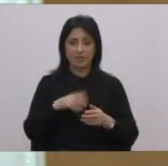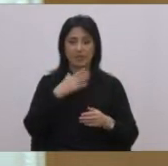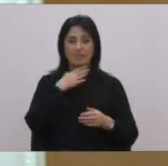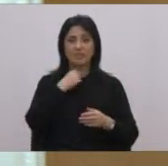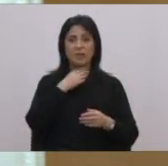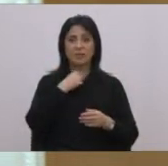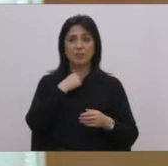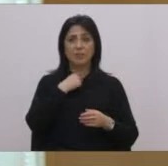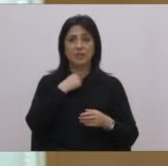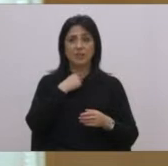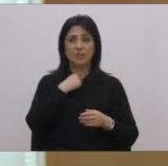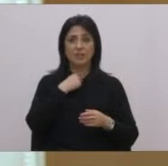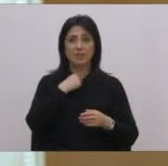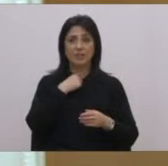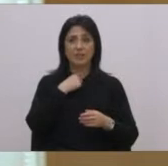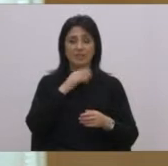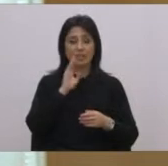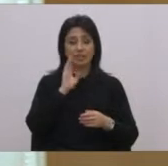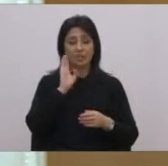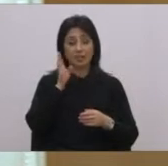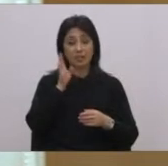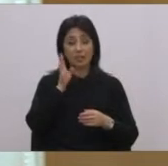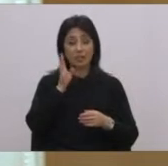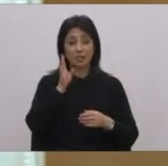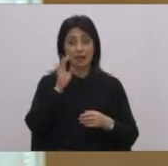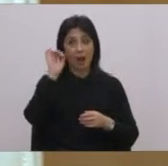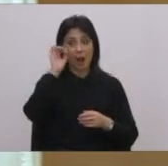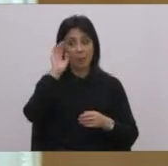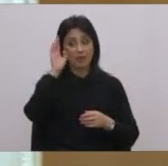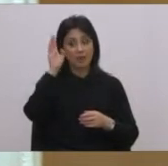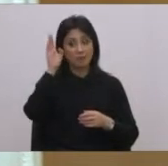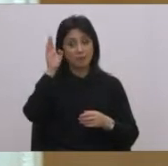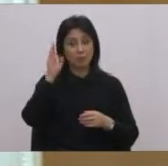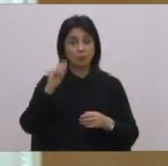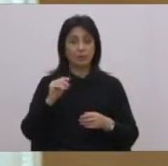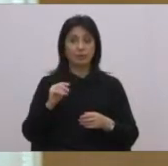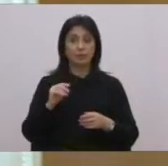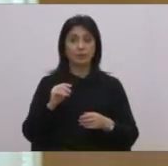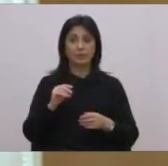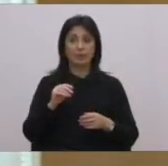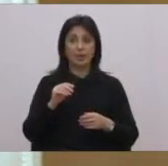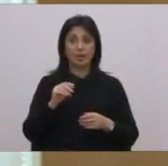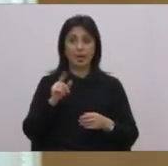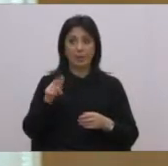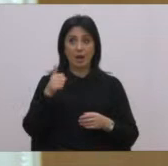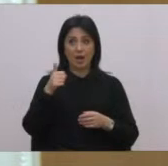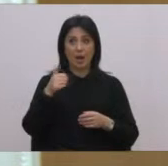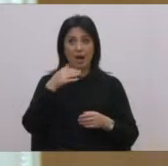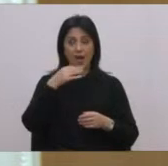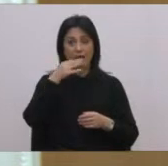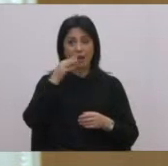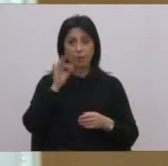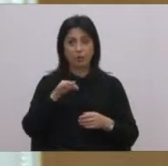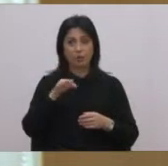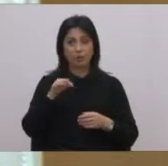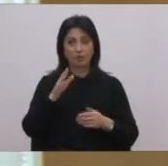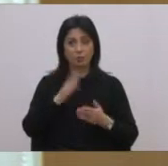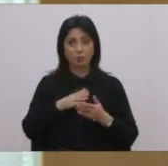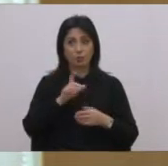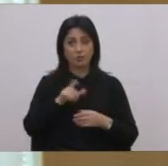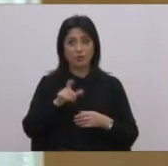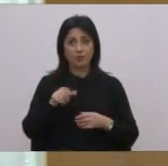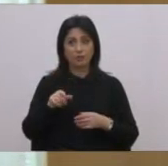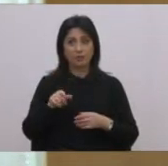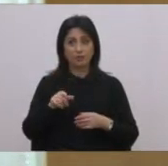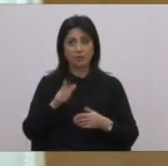სამტრედია და იქით აფხაზეთის მიმართულებით ამ კარგად გამოცდილების მქონე